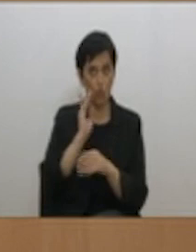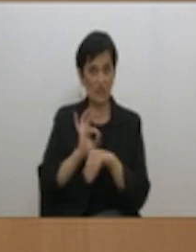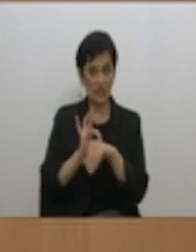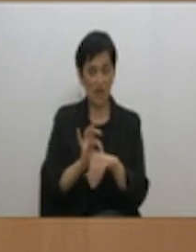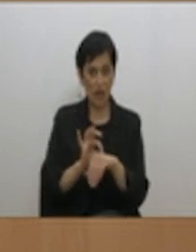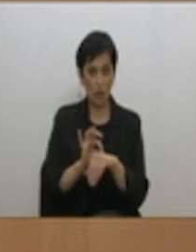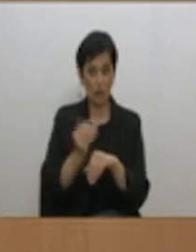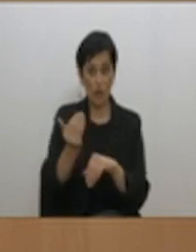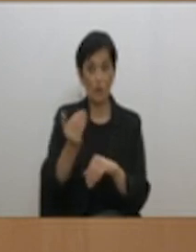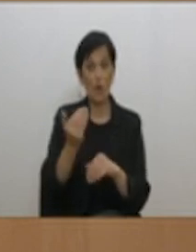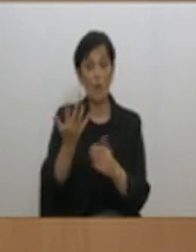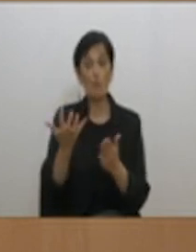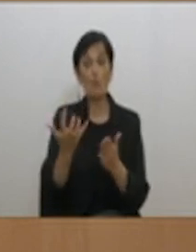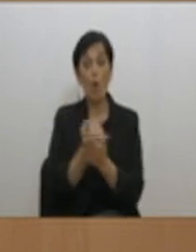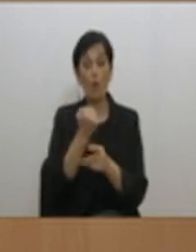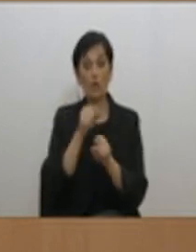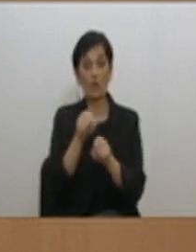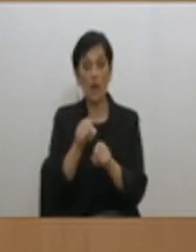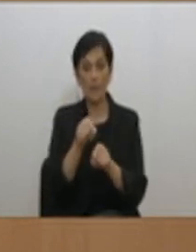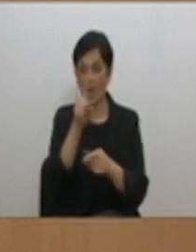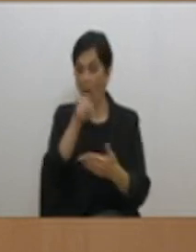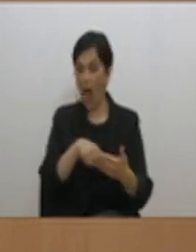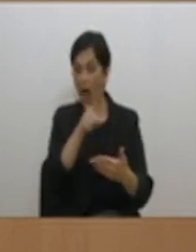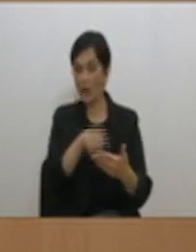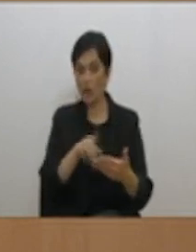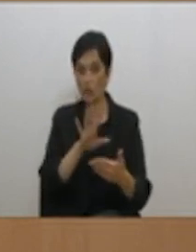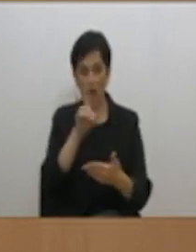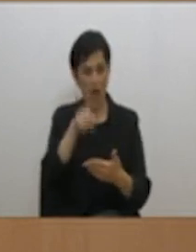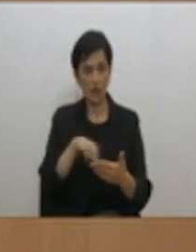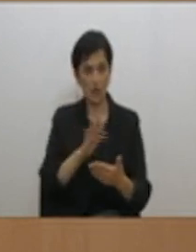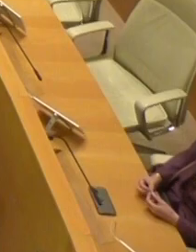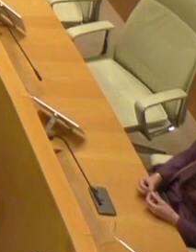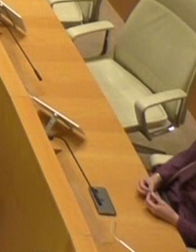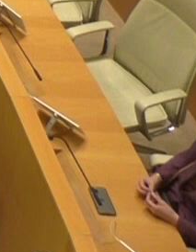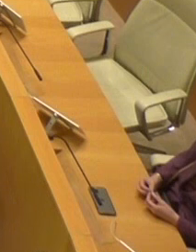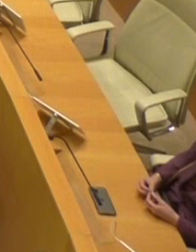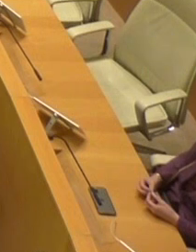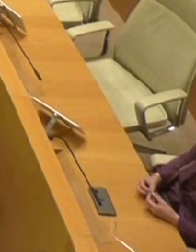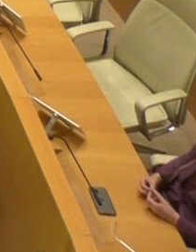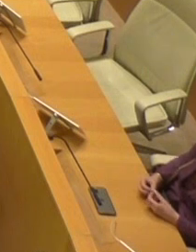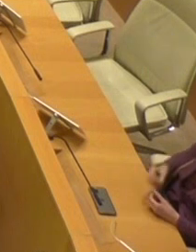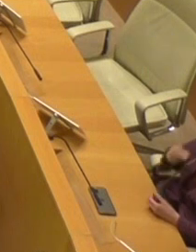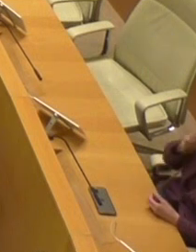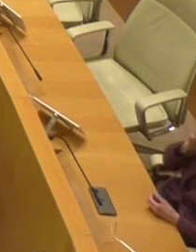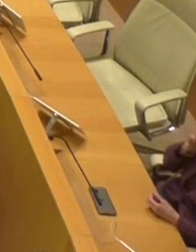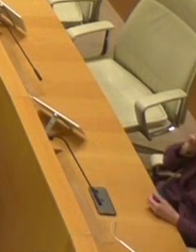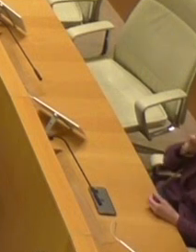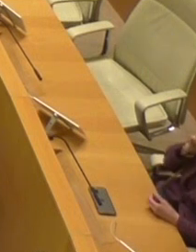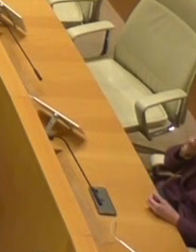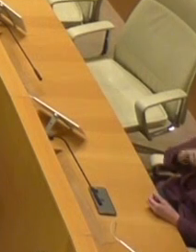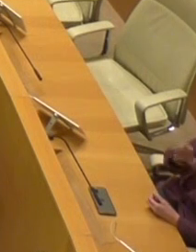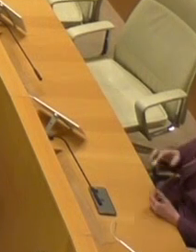ანუ სანამ არ მოიგებთ რომ არ ენდობით და რომ არ გჯერათ შედეგების? მართველი პარტიის ბრალდებებს